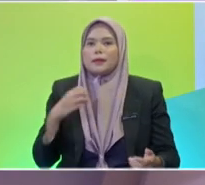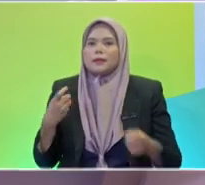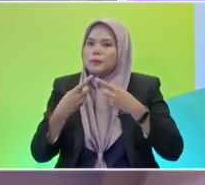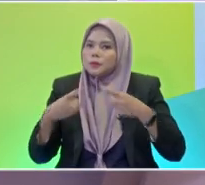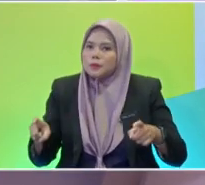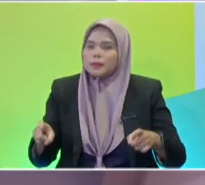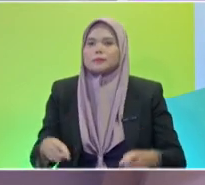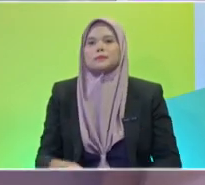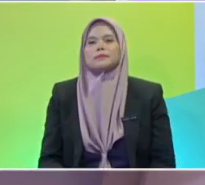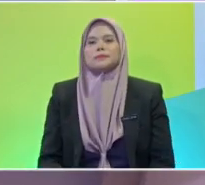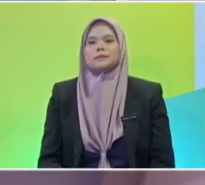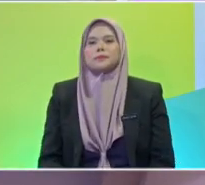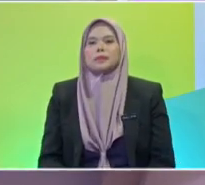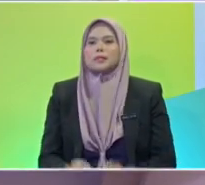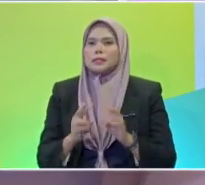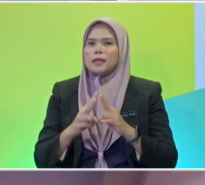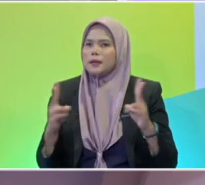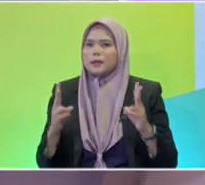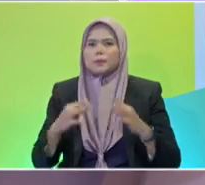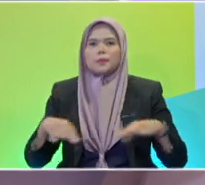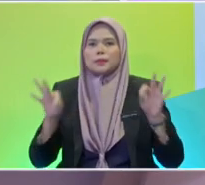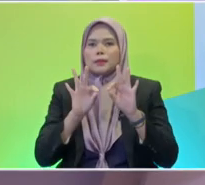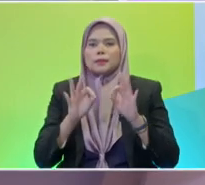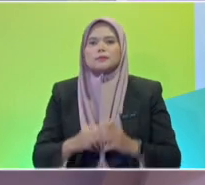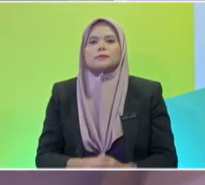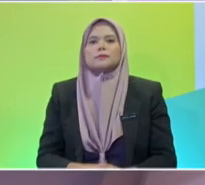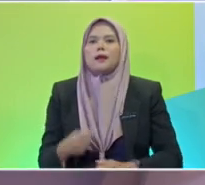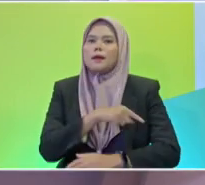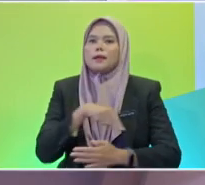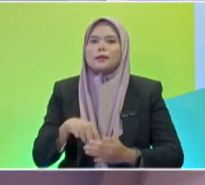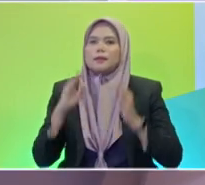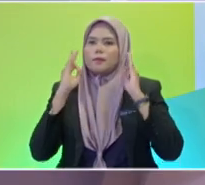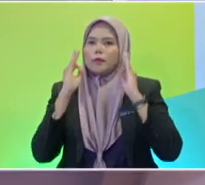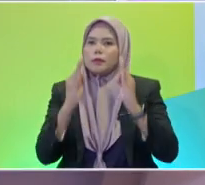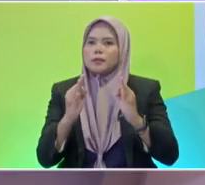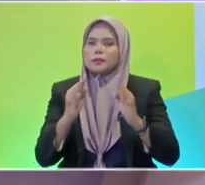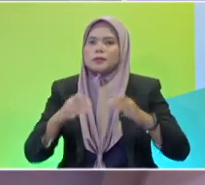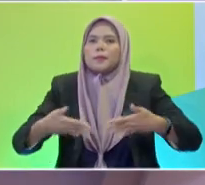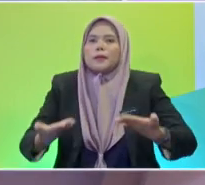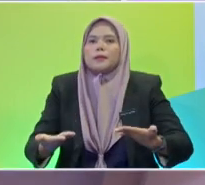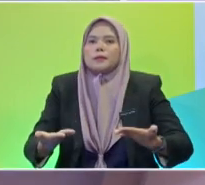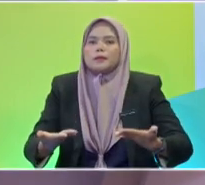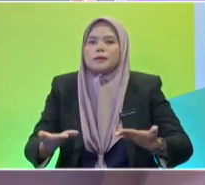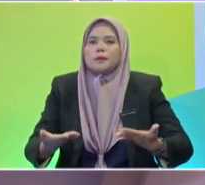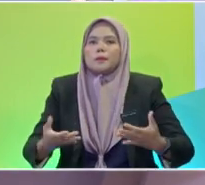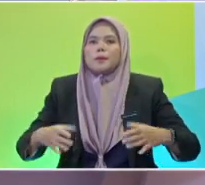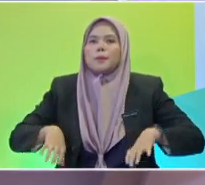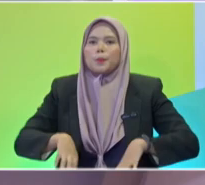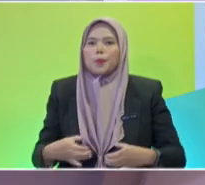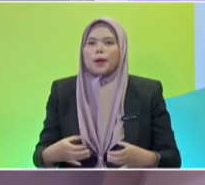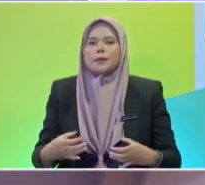ini sangat penting jadi hari ini kita akan fokus kepada membuat pertimbangan dan keputusan mengenai